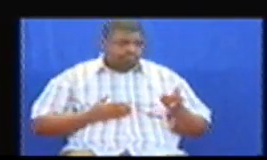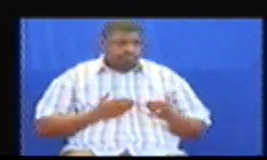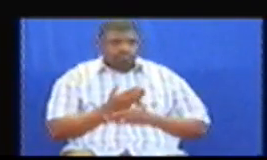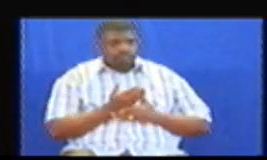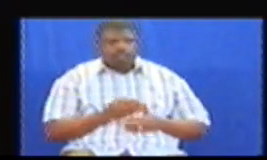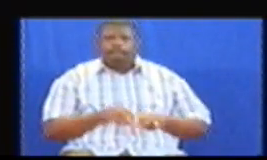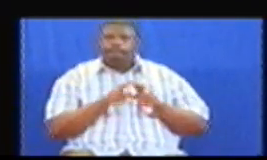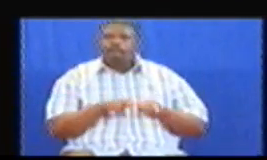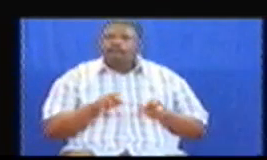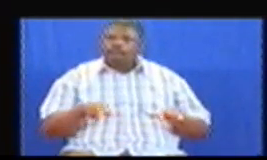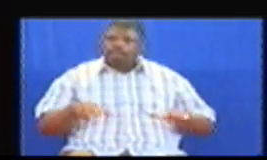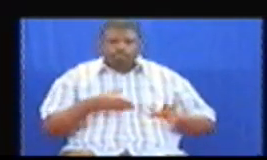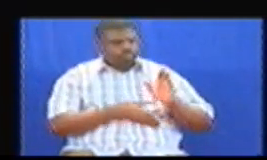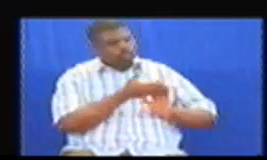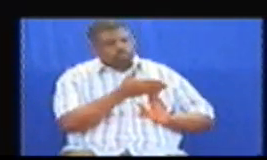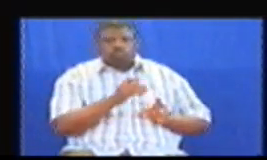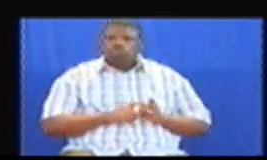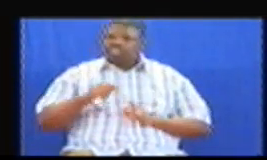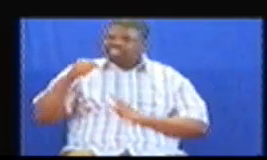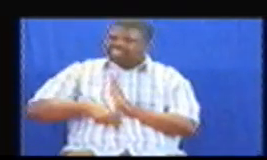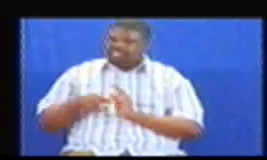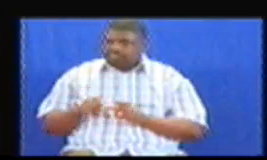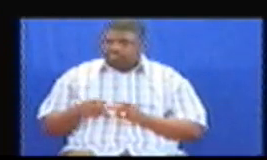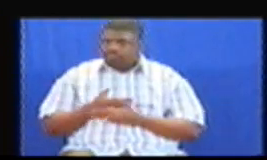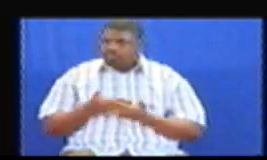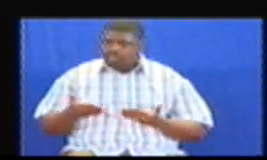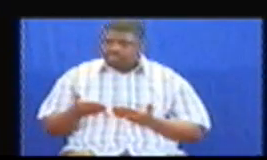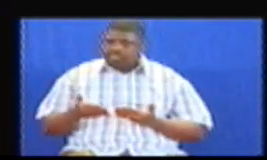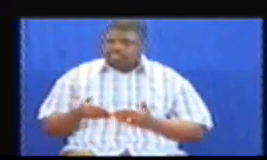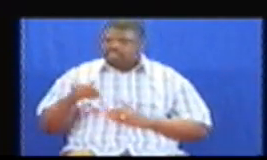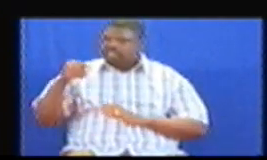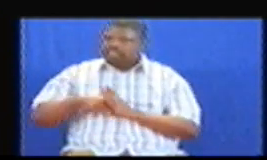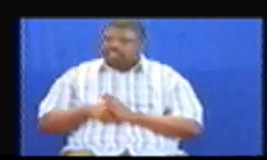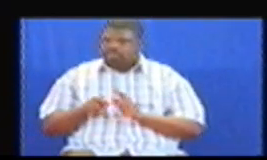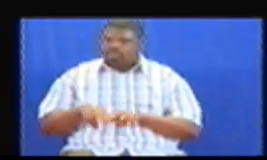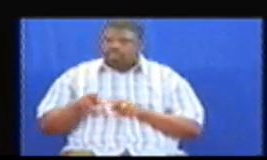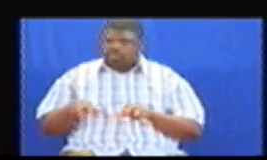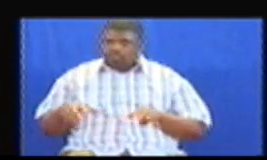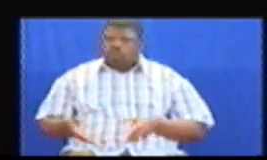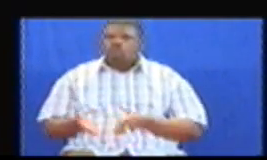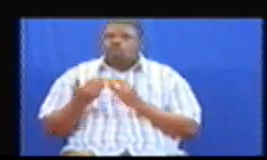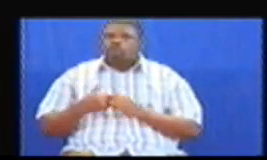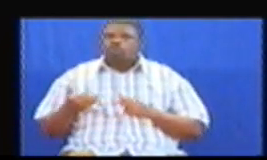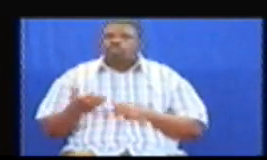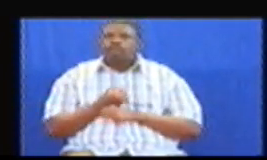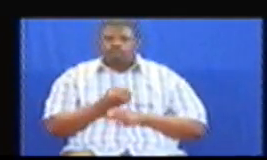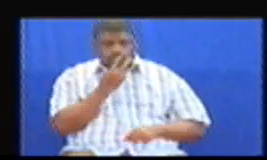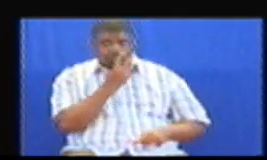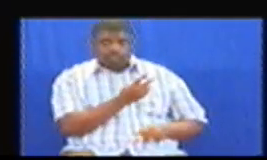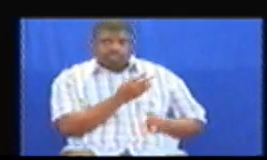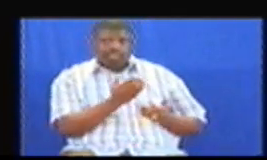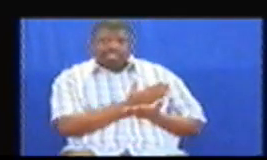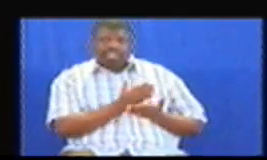mwanzo, zinapopita kwenye mahakama za chini, basi mahakimu wa mahakama za chini waweze kuwa na uwezo wa kuangalia zile